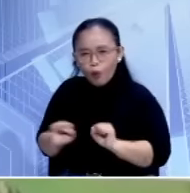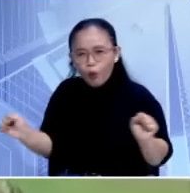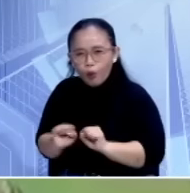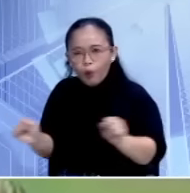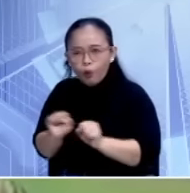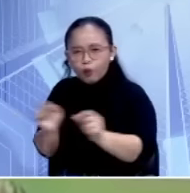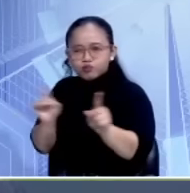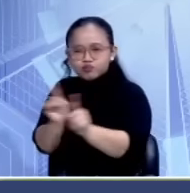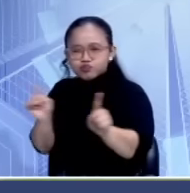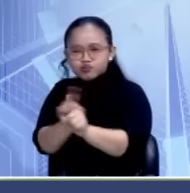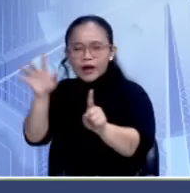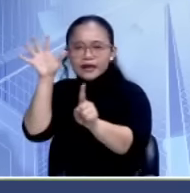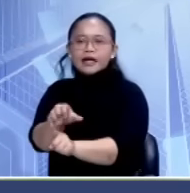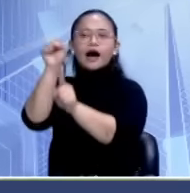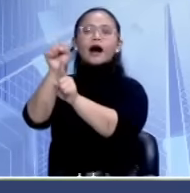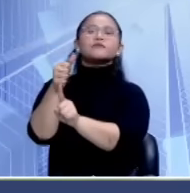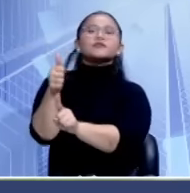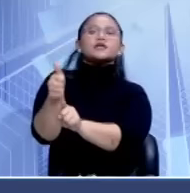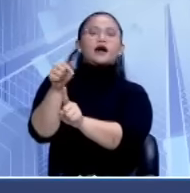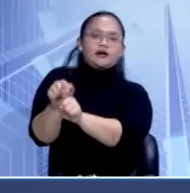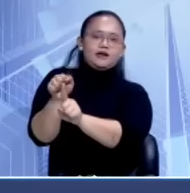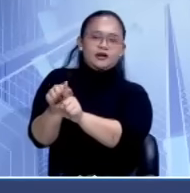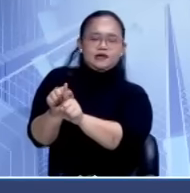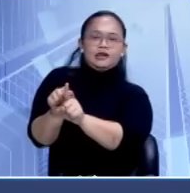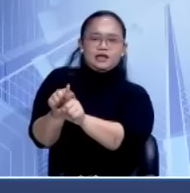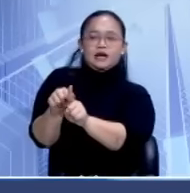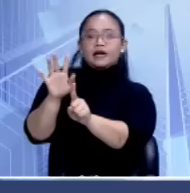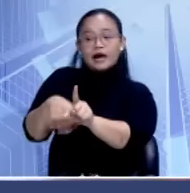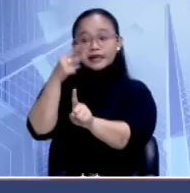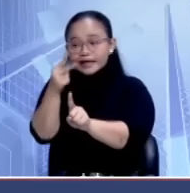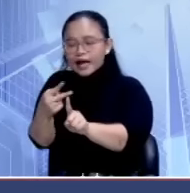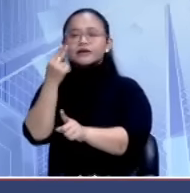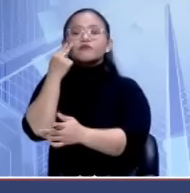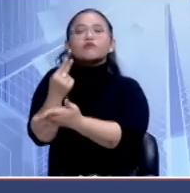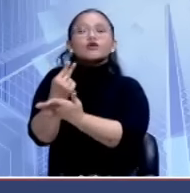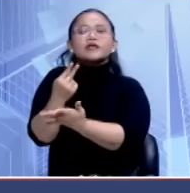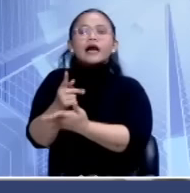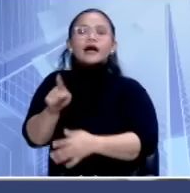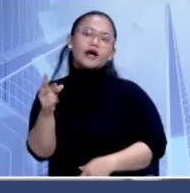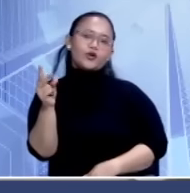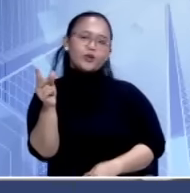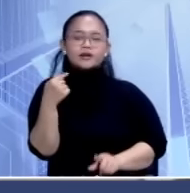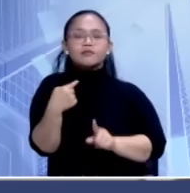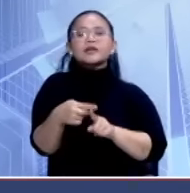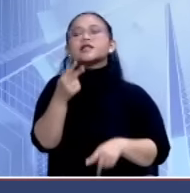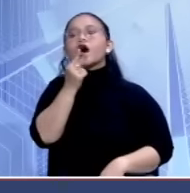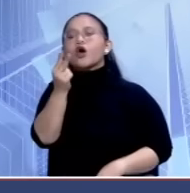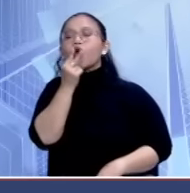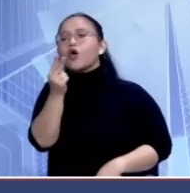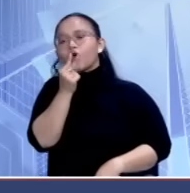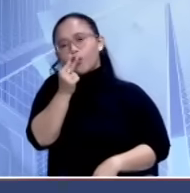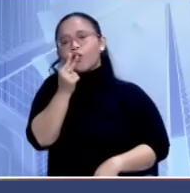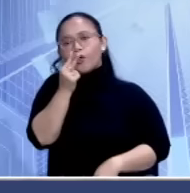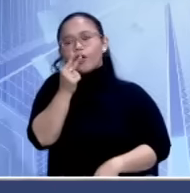hingga akhirnya pelaku pun ditangkap. Dari tangan pelaku disita sejumlah uang dan rokok hasil